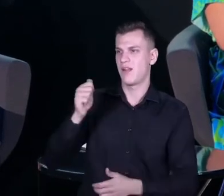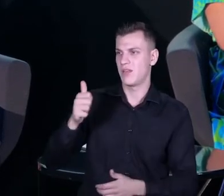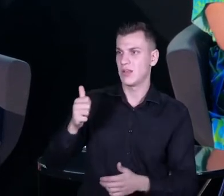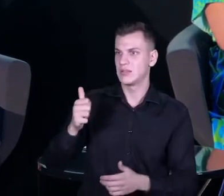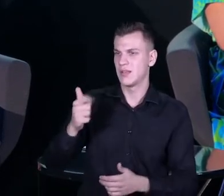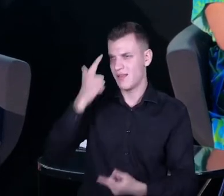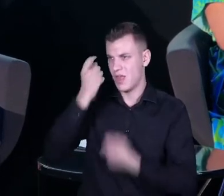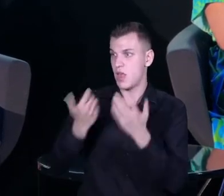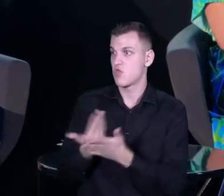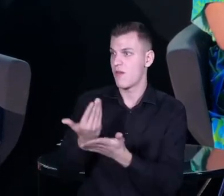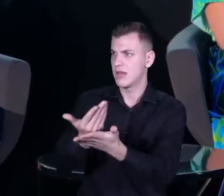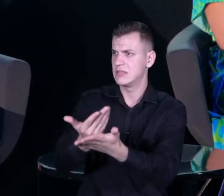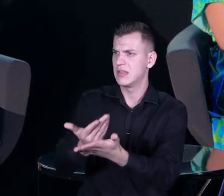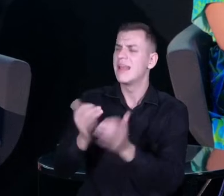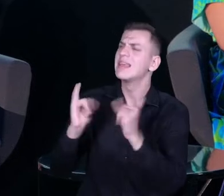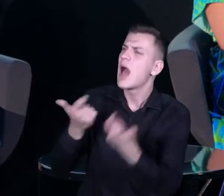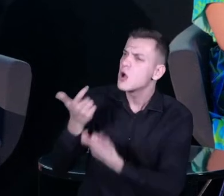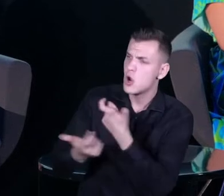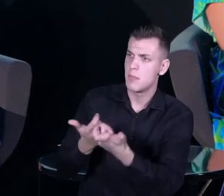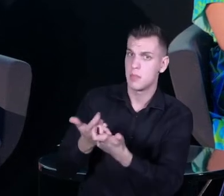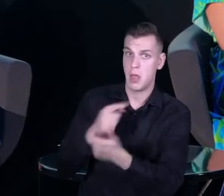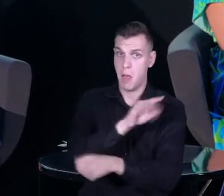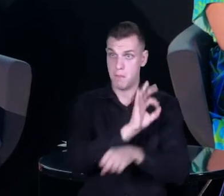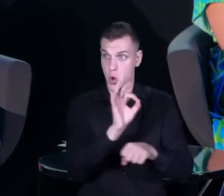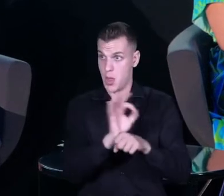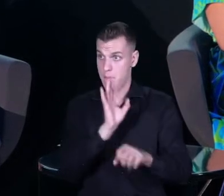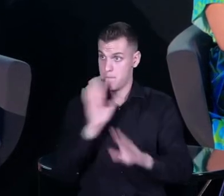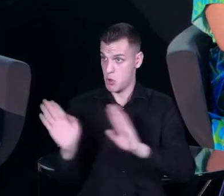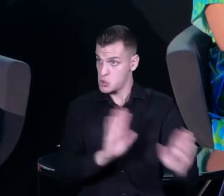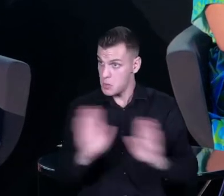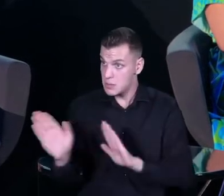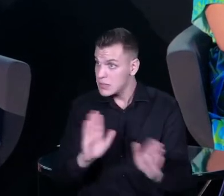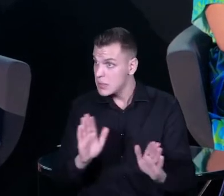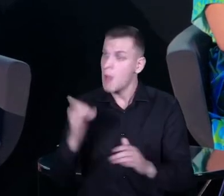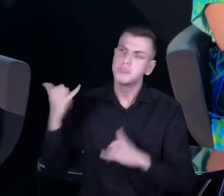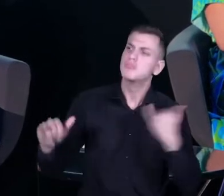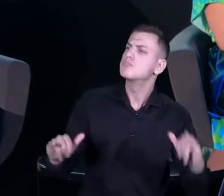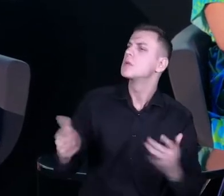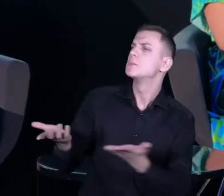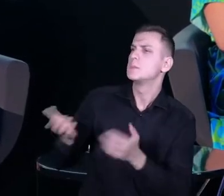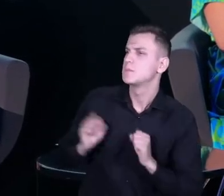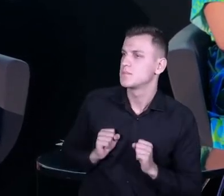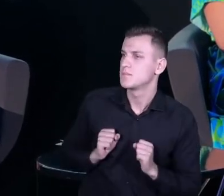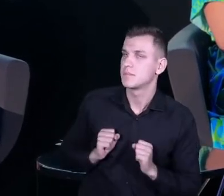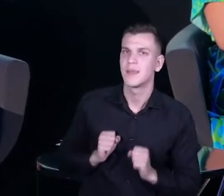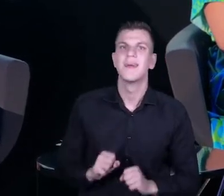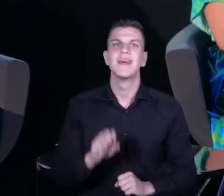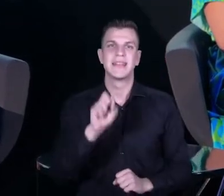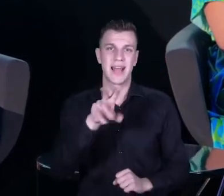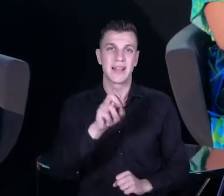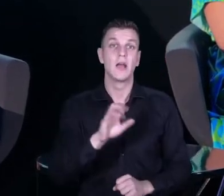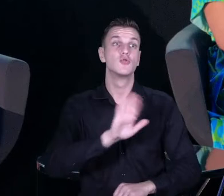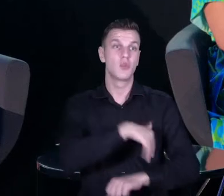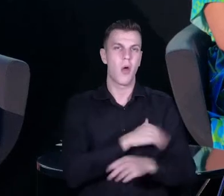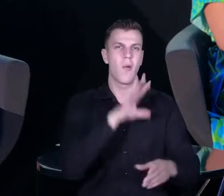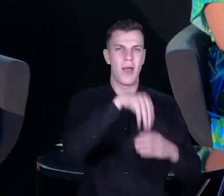to robicie? Jakie są podobieństwa, jakie są różnice w tych obu podejściach? Tak, faktycznie. Szkoła, w której